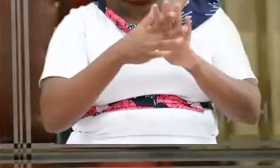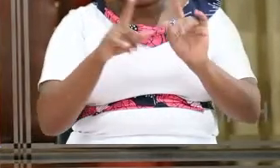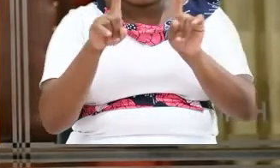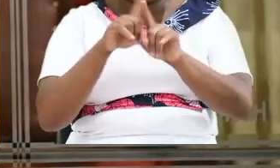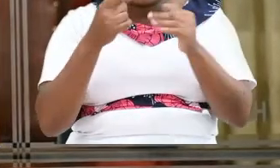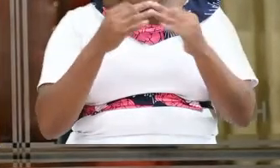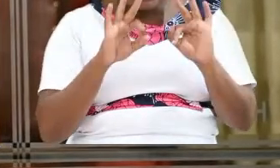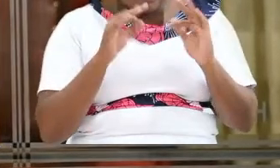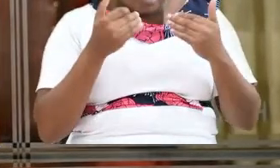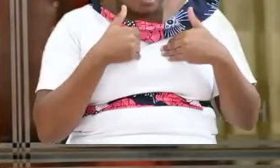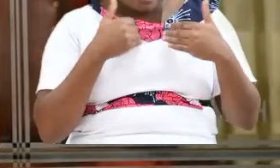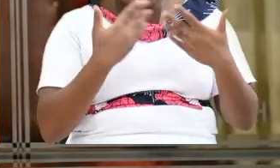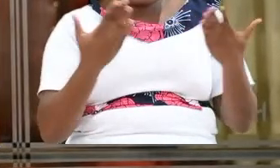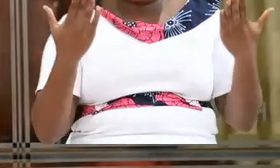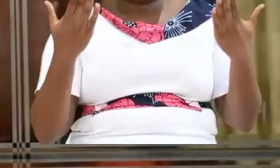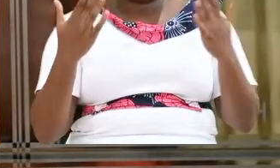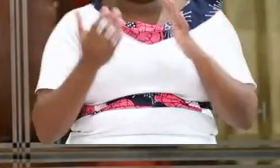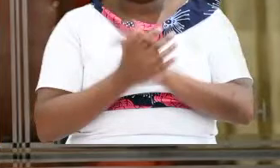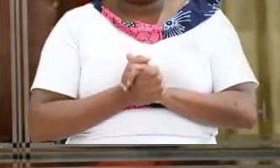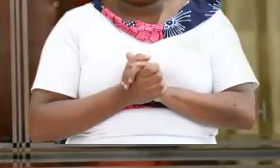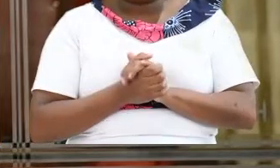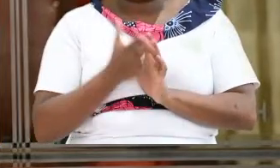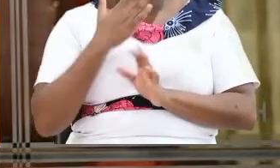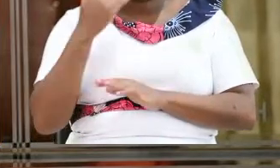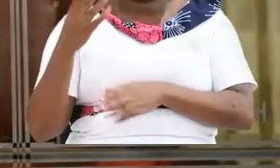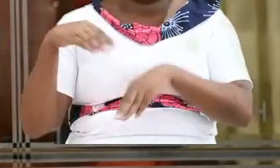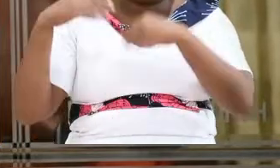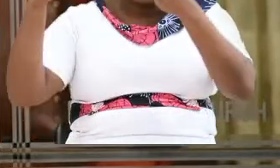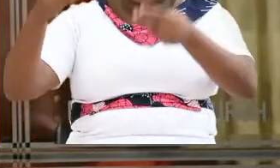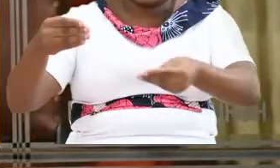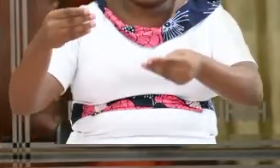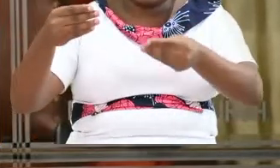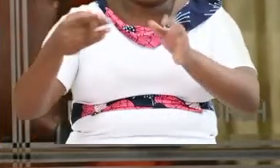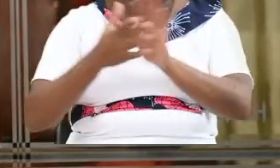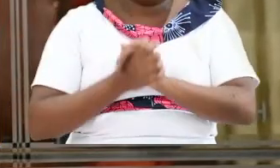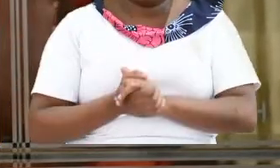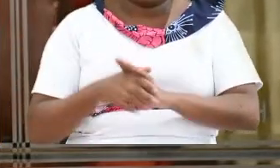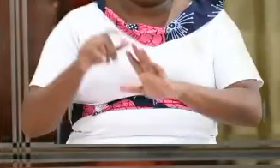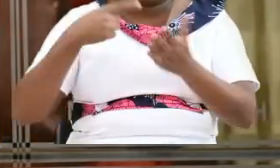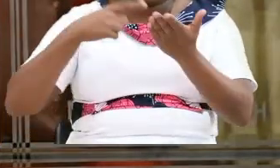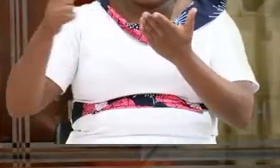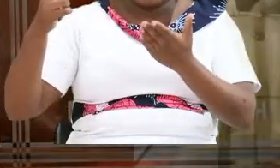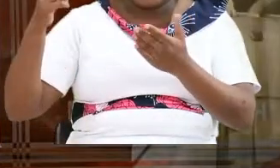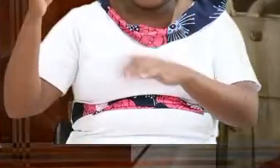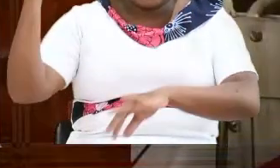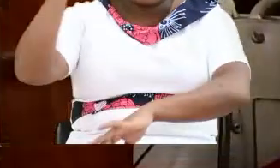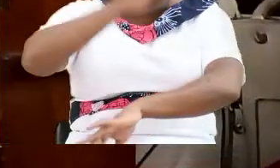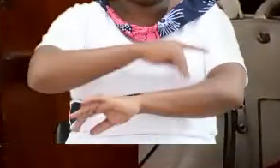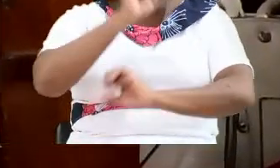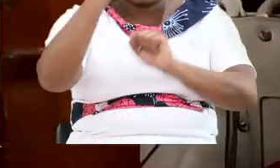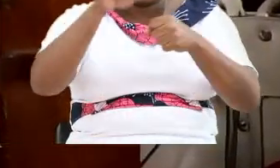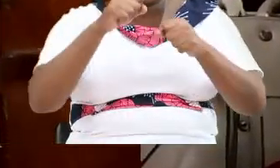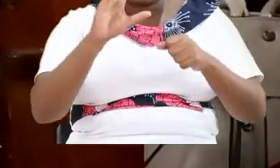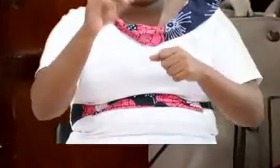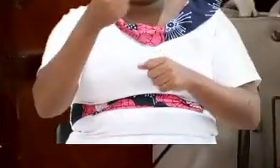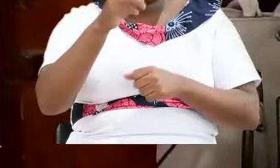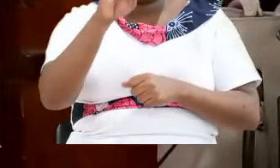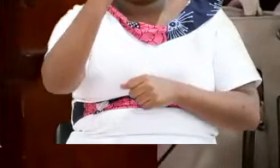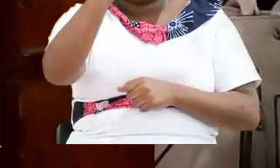kama unaweza kuwa na hizo vitu na ungependa kupeana during the week, unaweza patia Chris